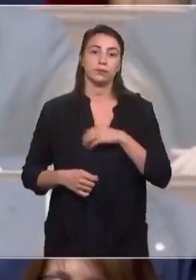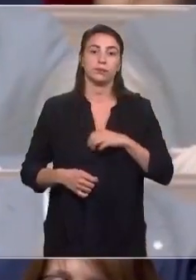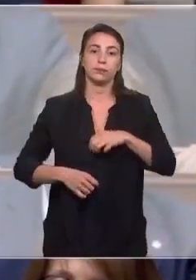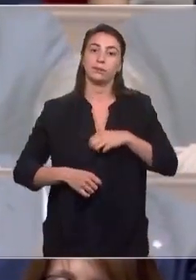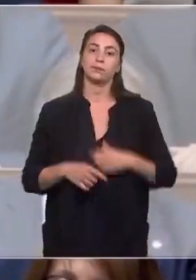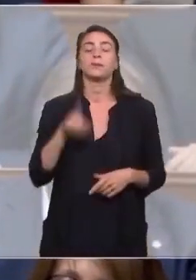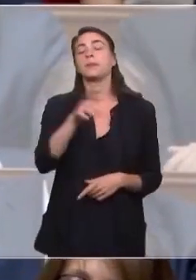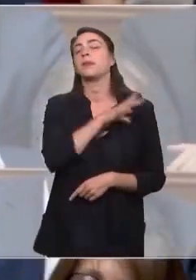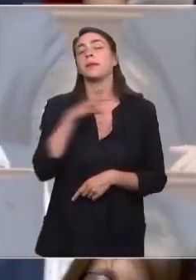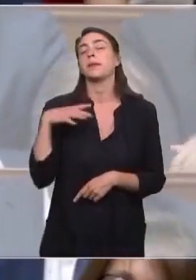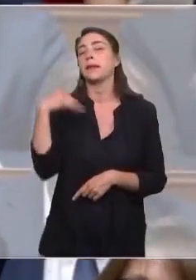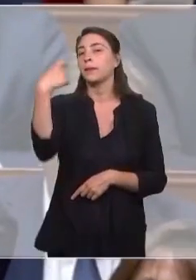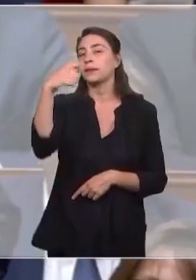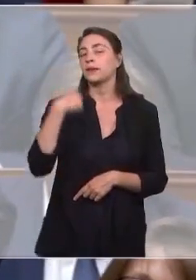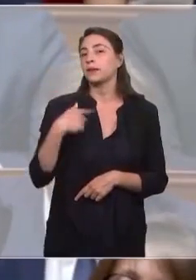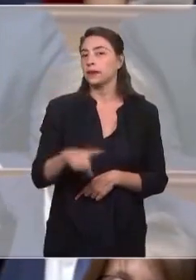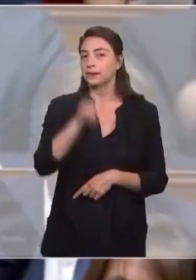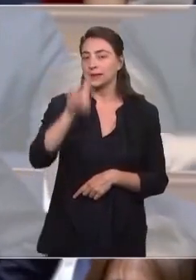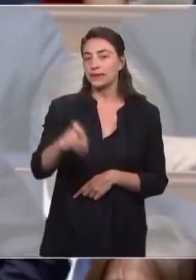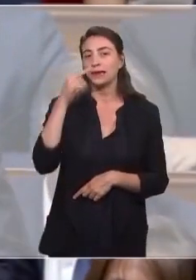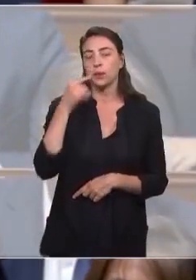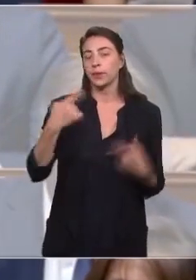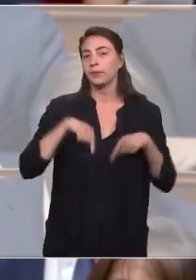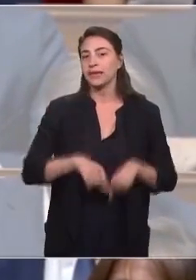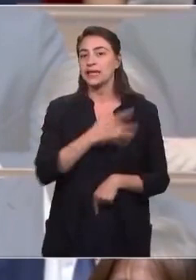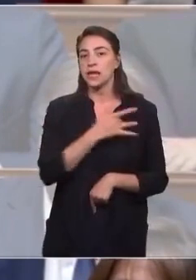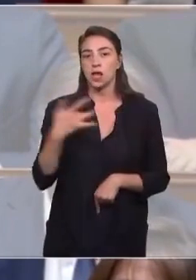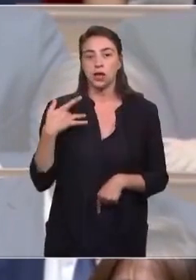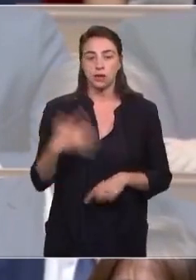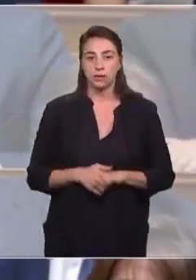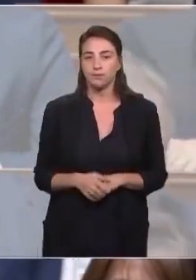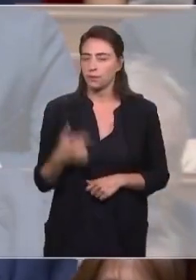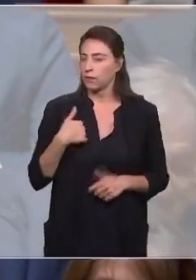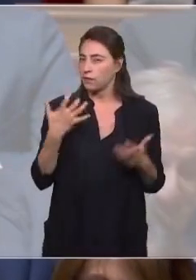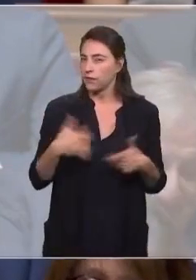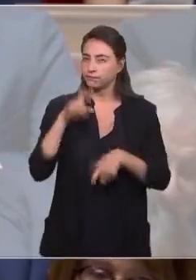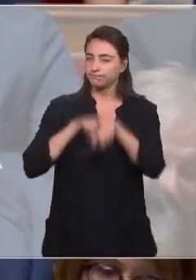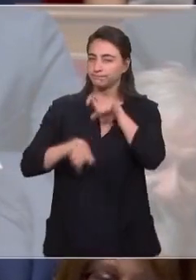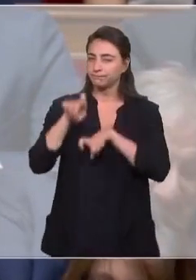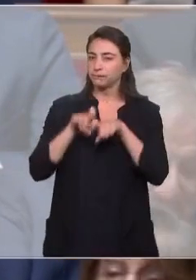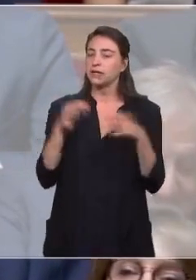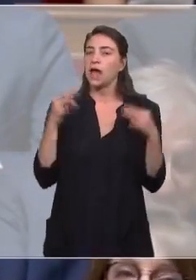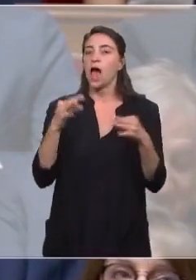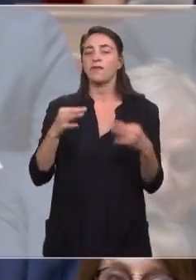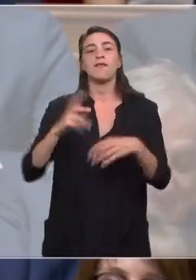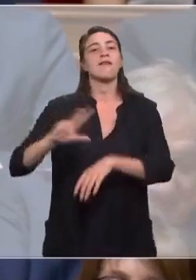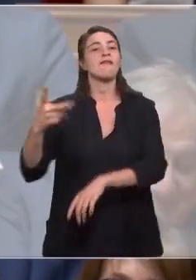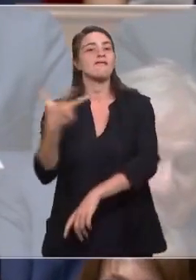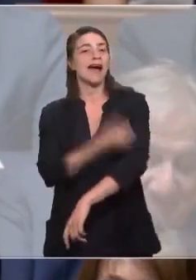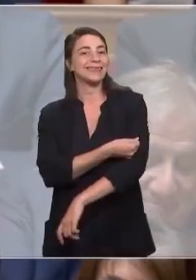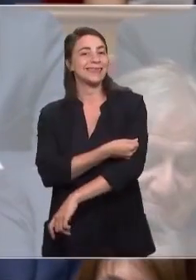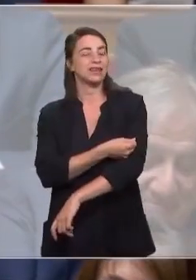Madame la Présidente, ma question s'adresse à Monsieur le ministre de la Santé. Je voudrais revenir sur la question de la vaccination dans le cadre